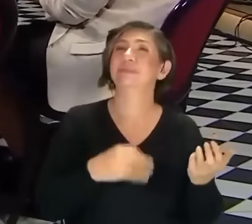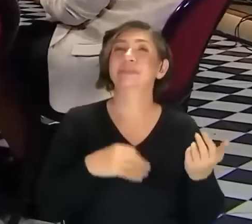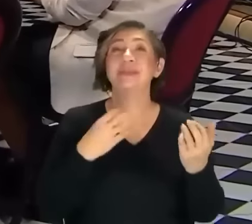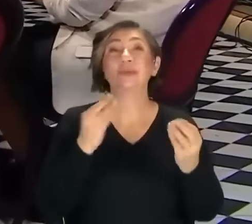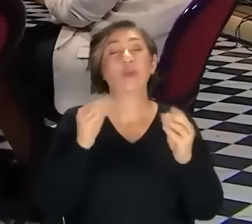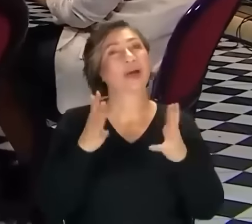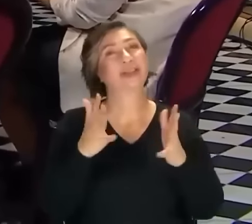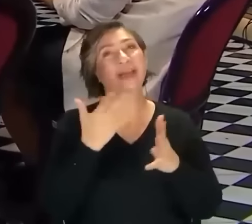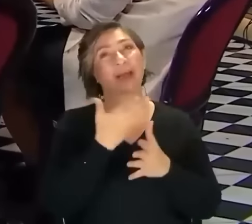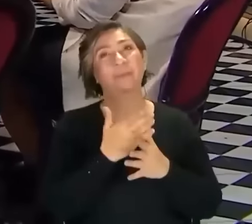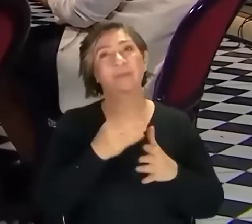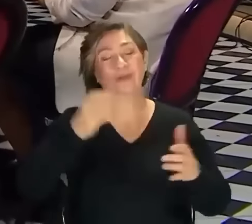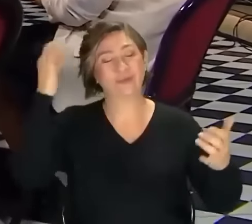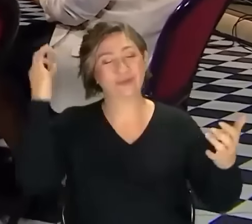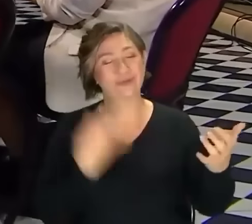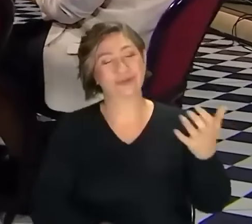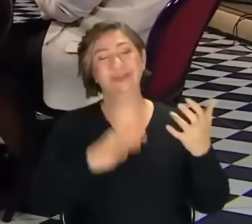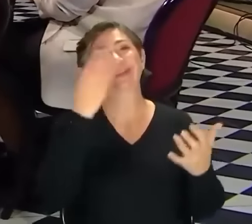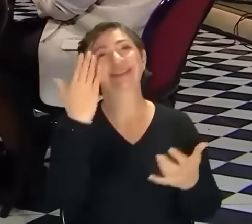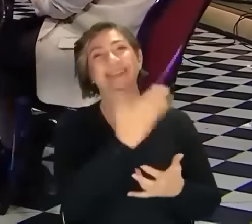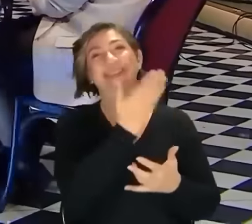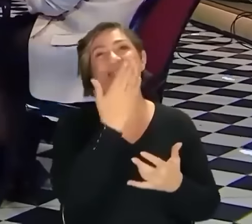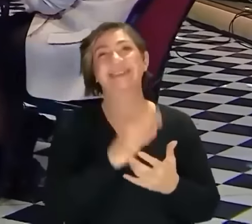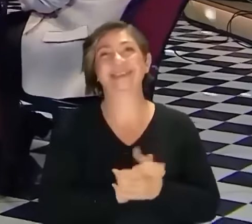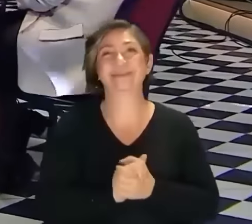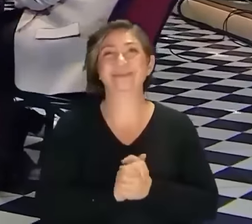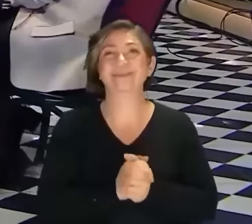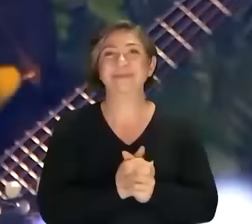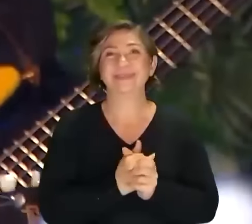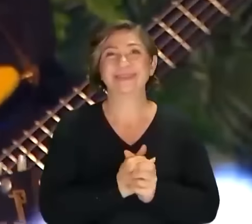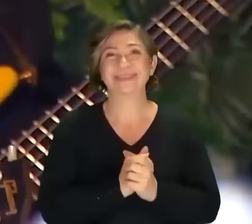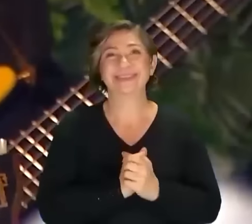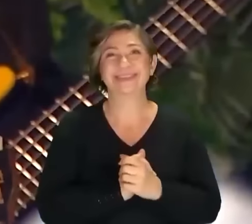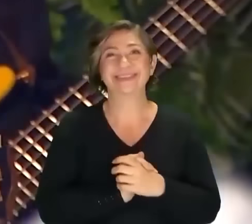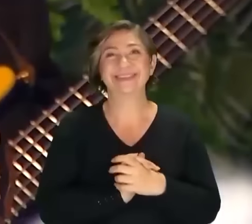Yani çok acayip değil. Vur sazın tellerine.